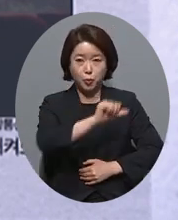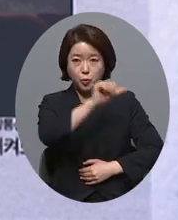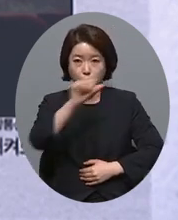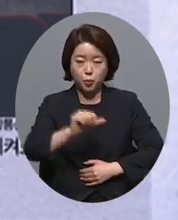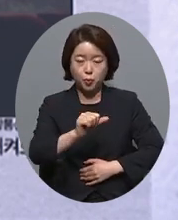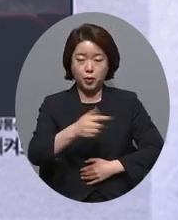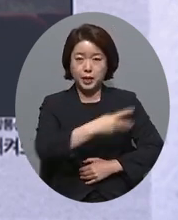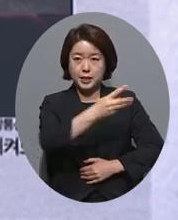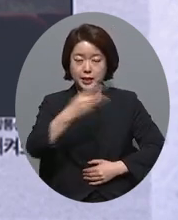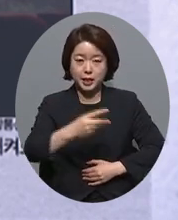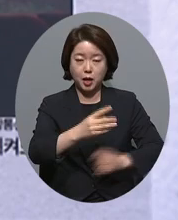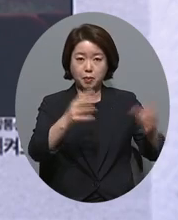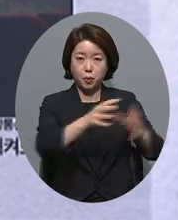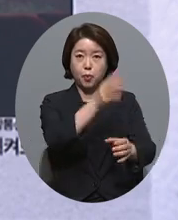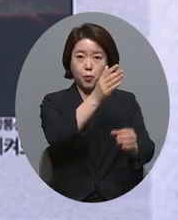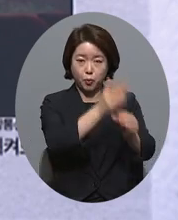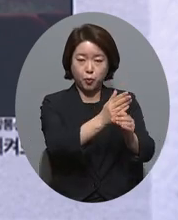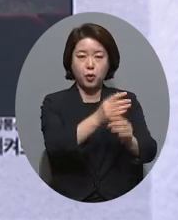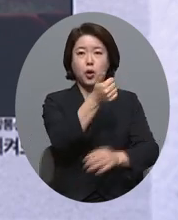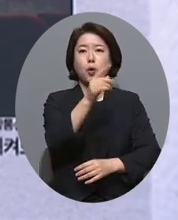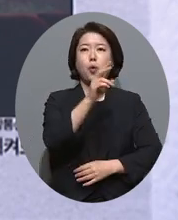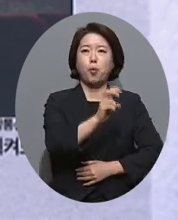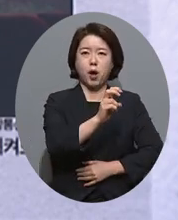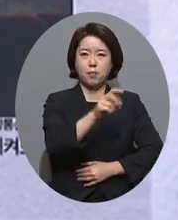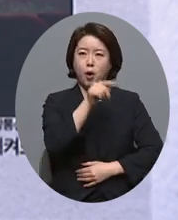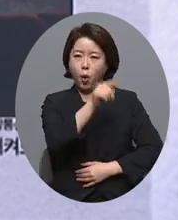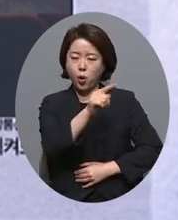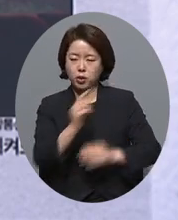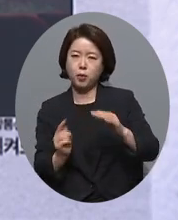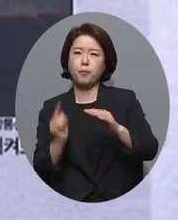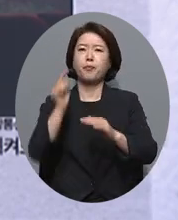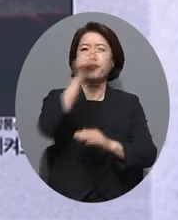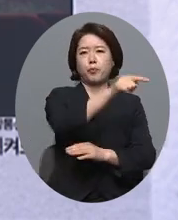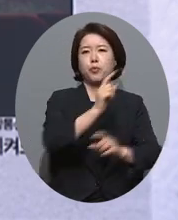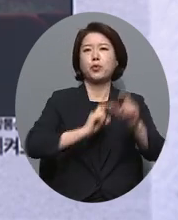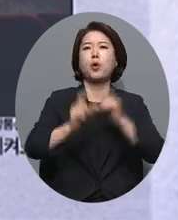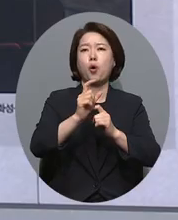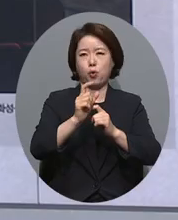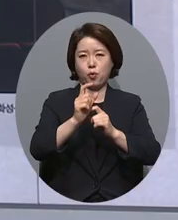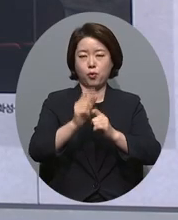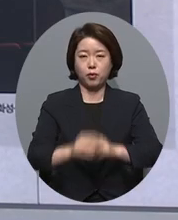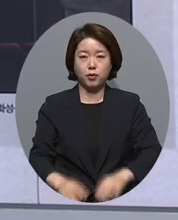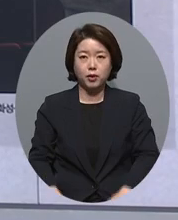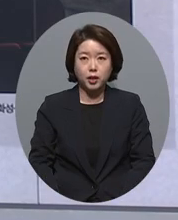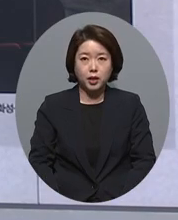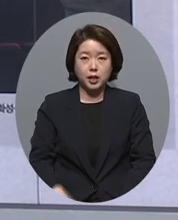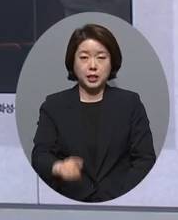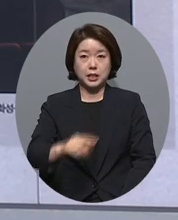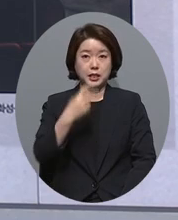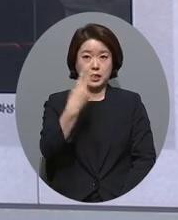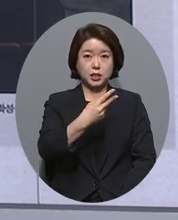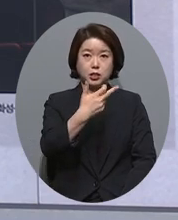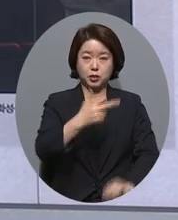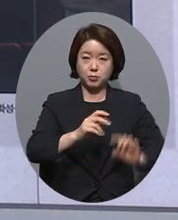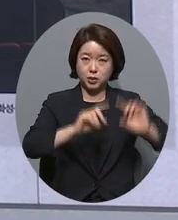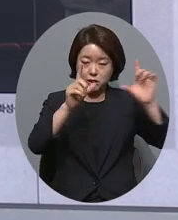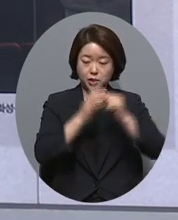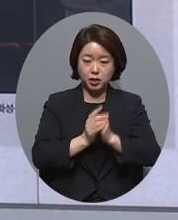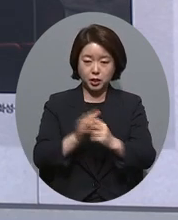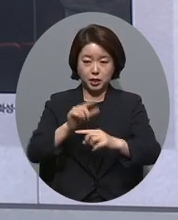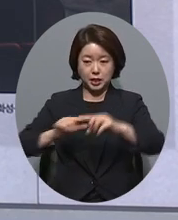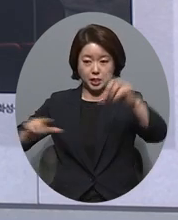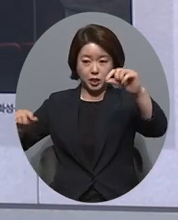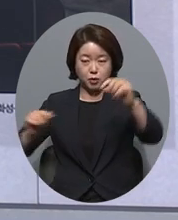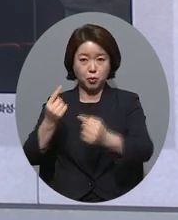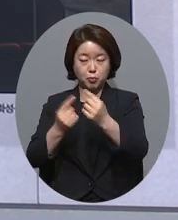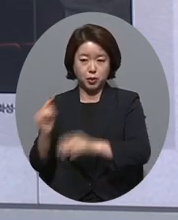거점인 괌 타격을 넘어서는 역대 퇴장거리 미사일 도발이었습니다 북한은 지난 2017년에도 일본 상공을 통과하는